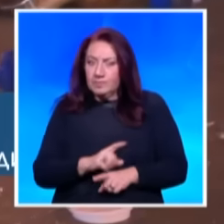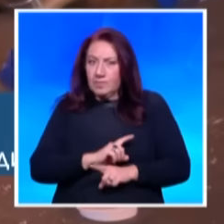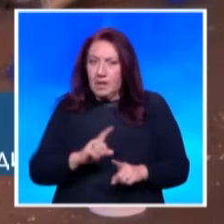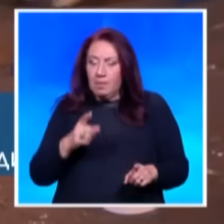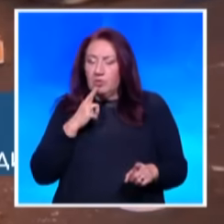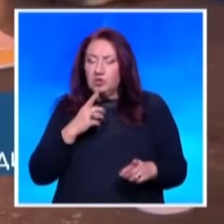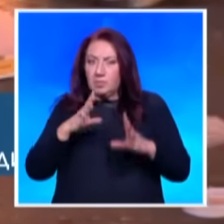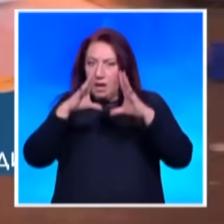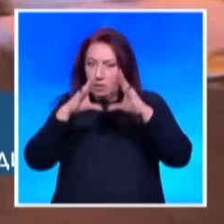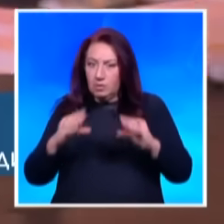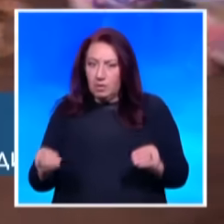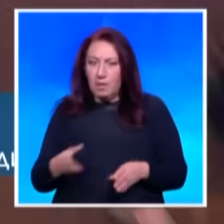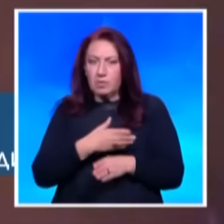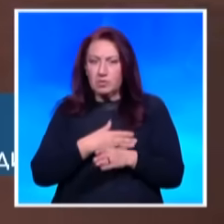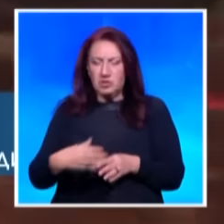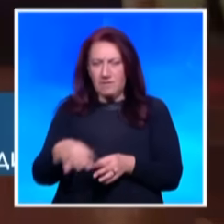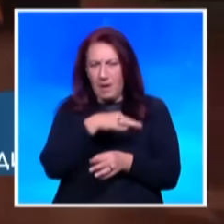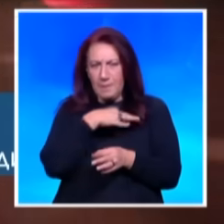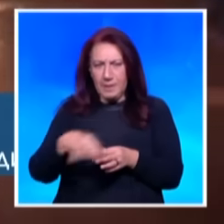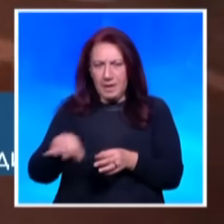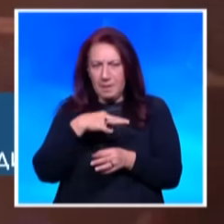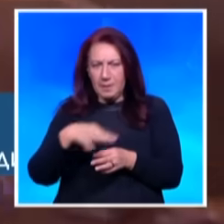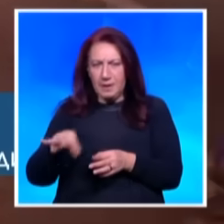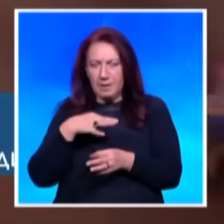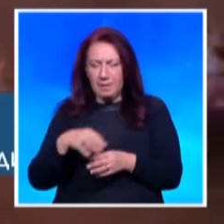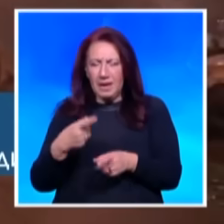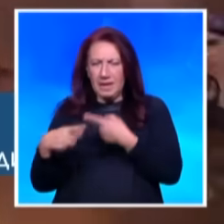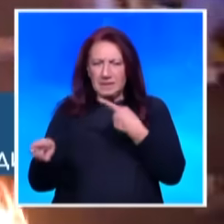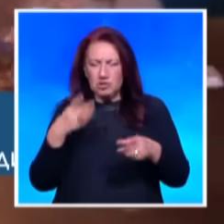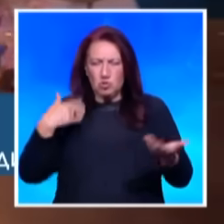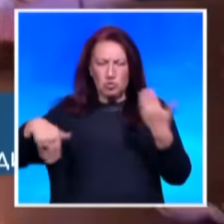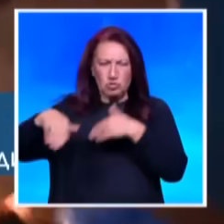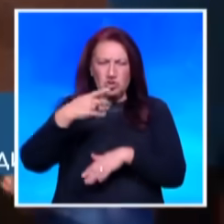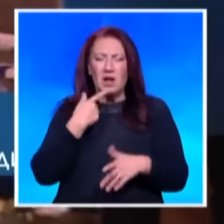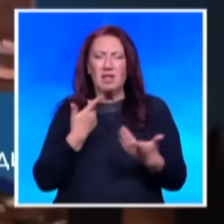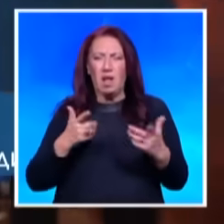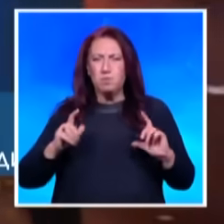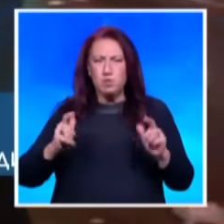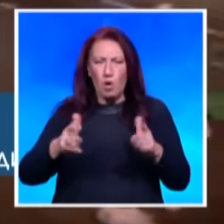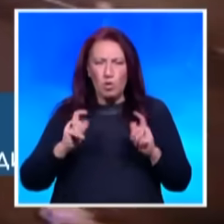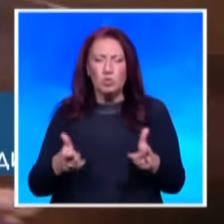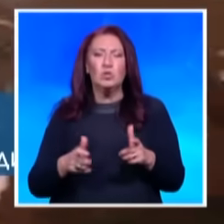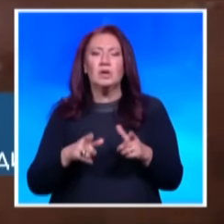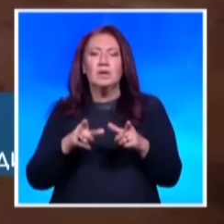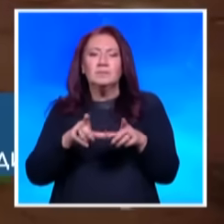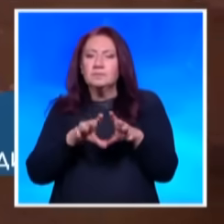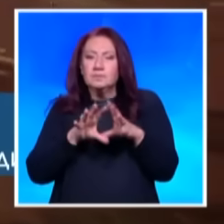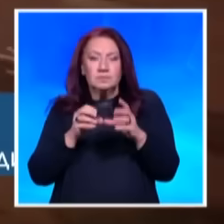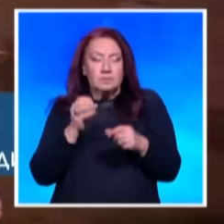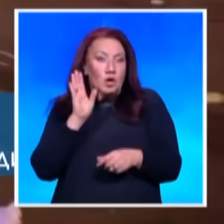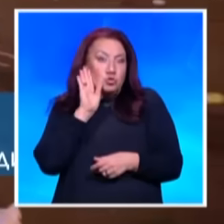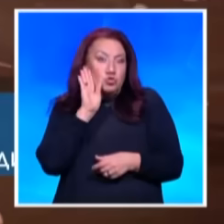контейнери. Това е гледка, с която със сигурност можем да дадем отговор на това, което се случва в София. Чуваме